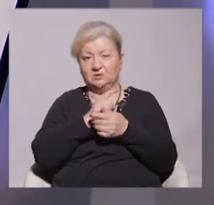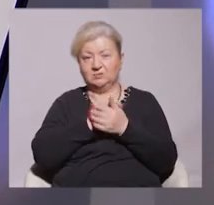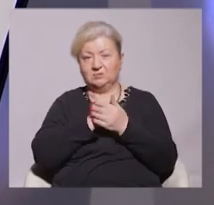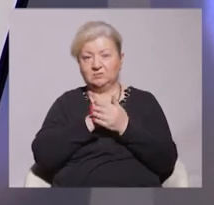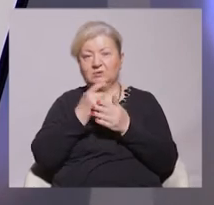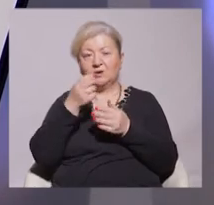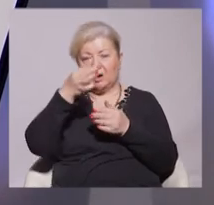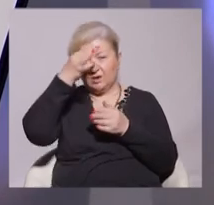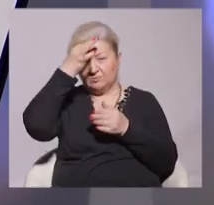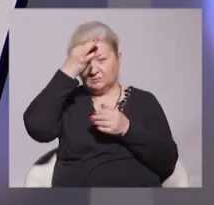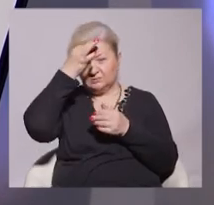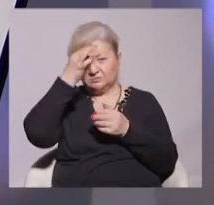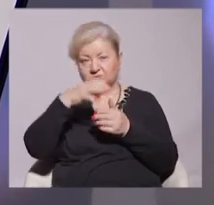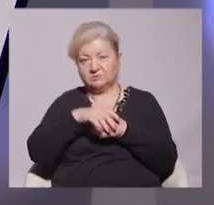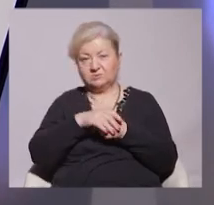გქონდეს, გავიხსენოთ,